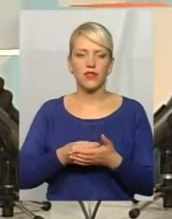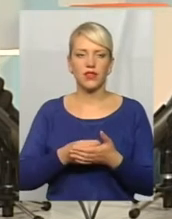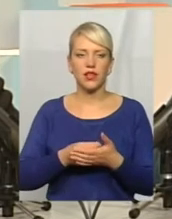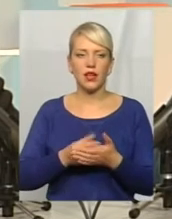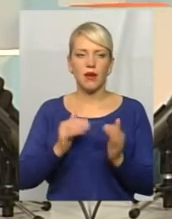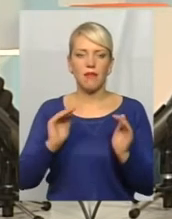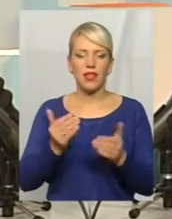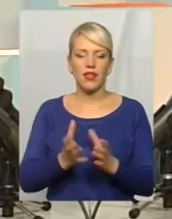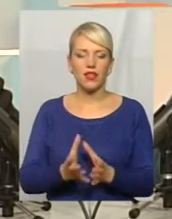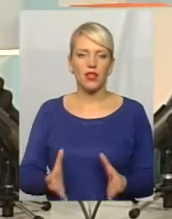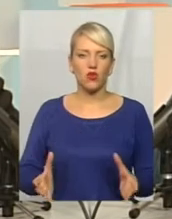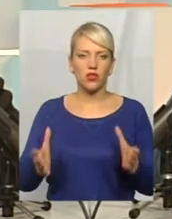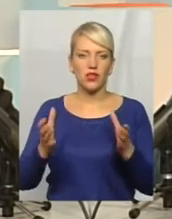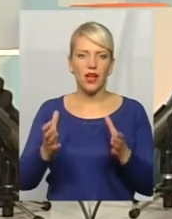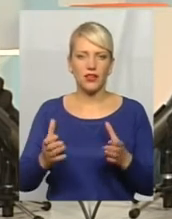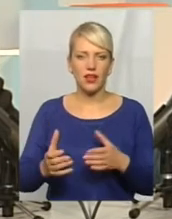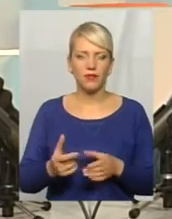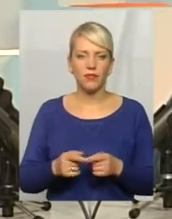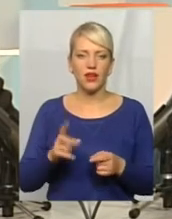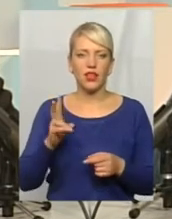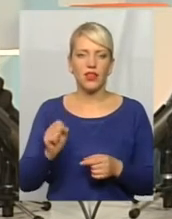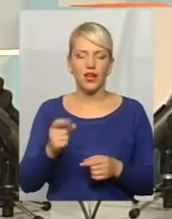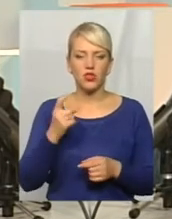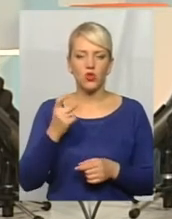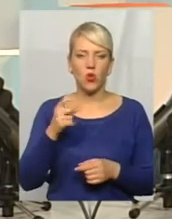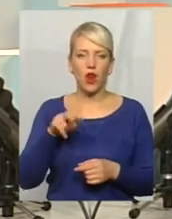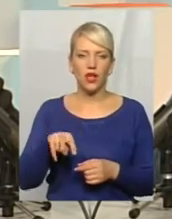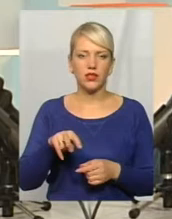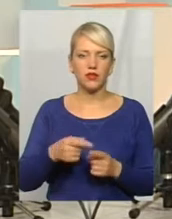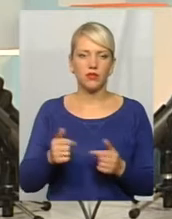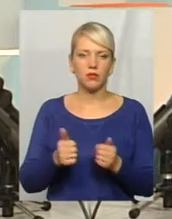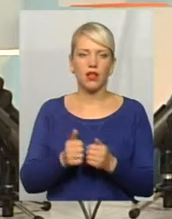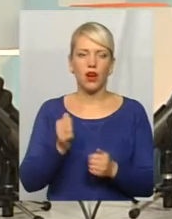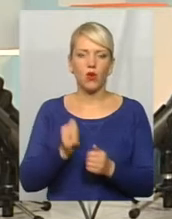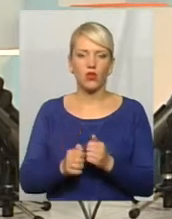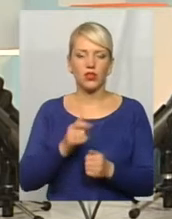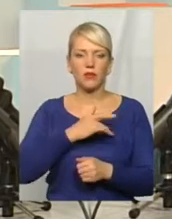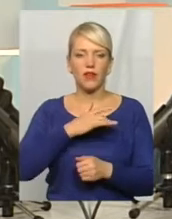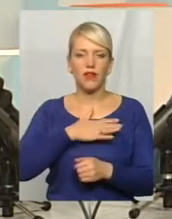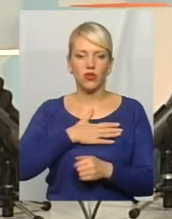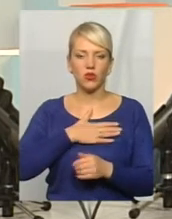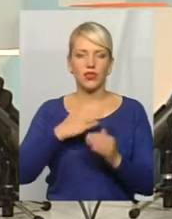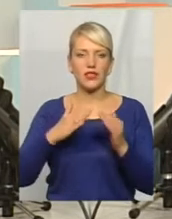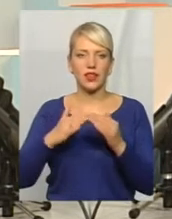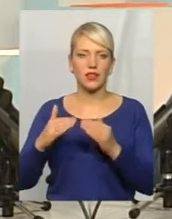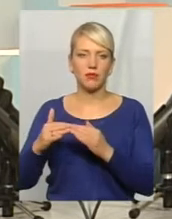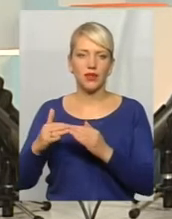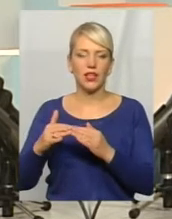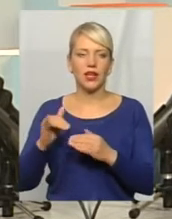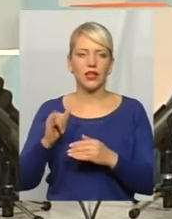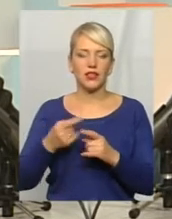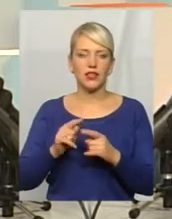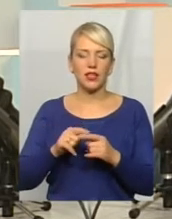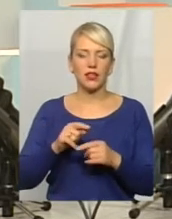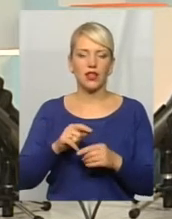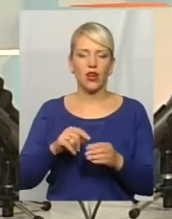свій маленький контейнер на 100 літрів біля кожного приватної садиби, і той